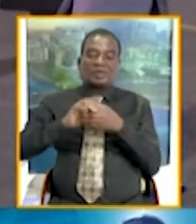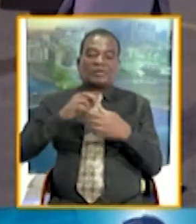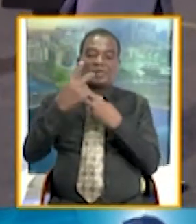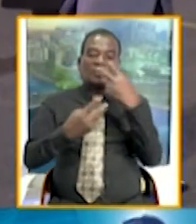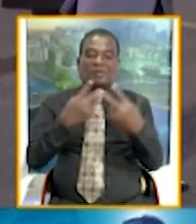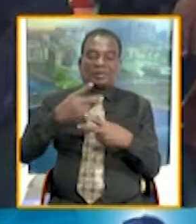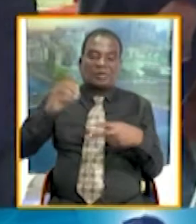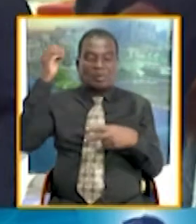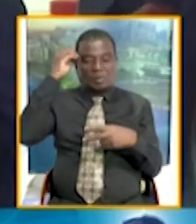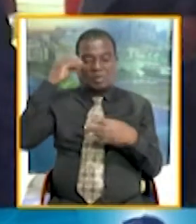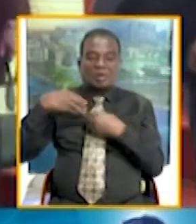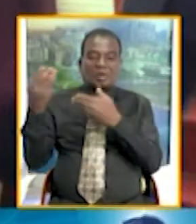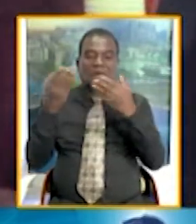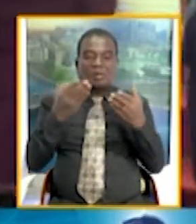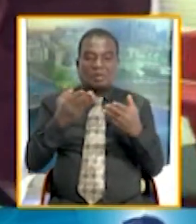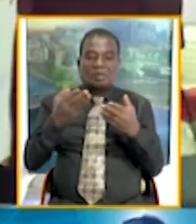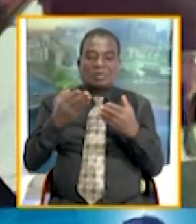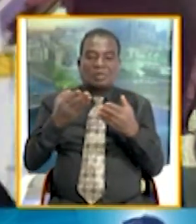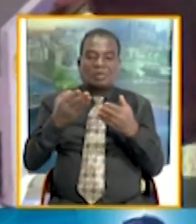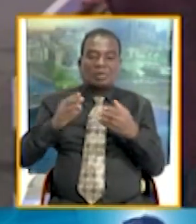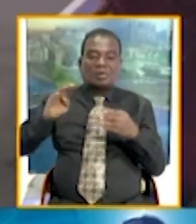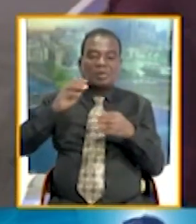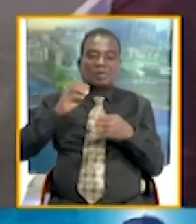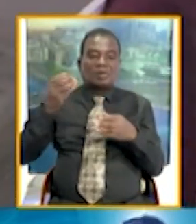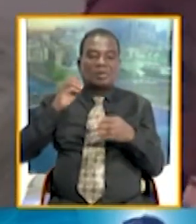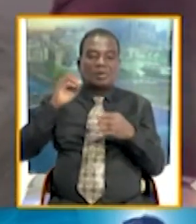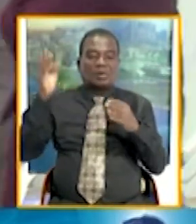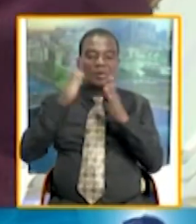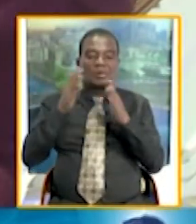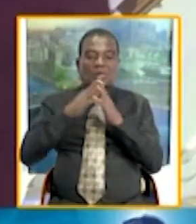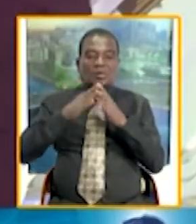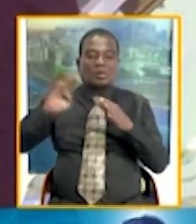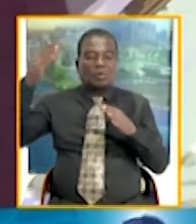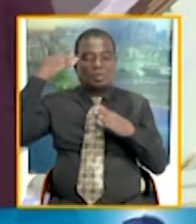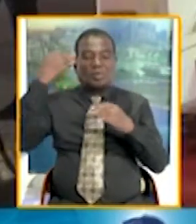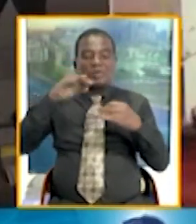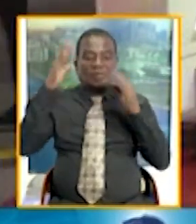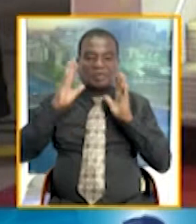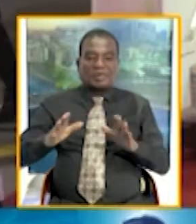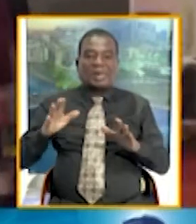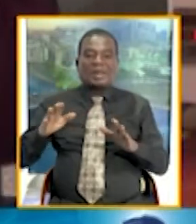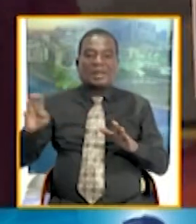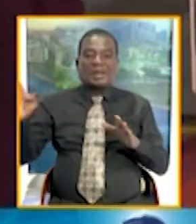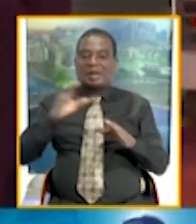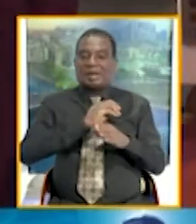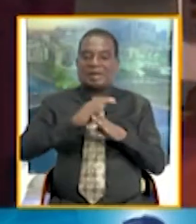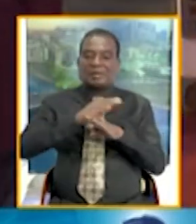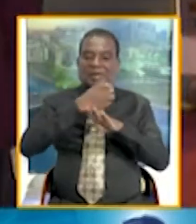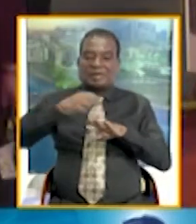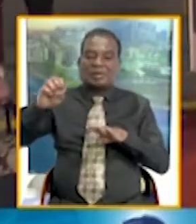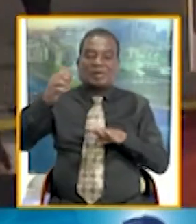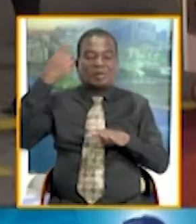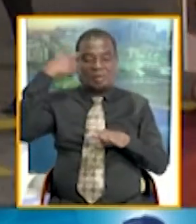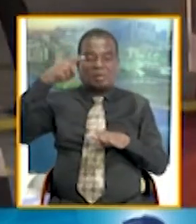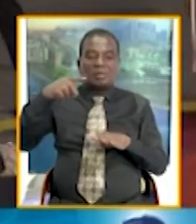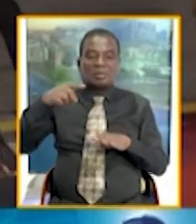séjour, Alassane Ouattara a accordé une audience au ministre français de l'Europe et des Affaires étrangères, Jean-Yves Le Drian. Pour